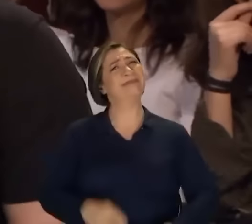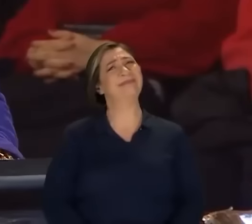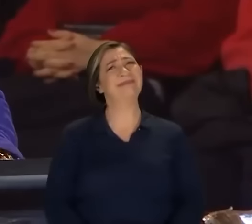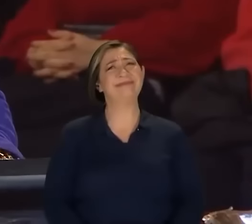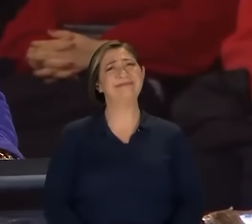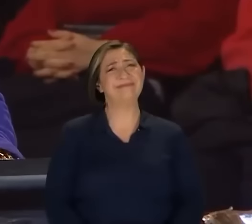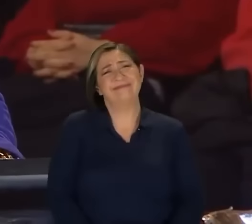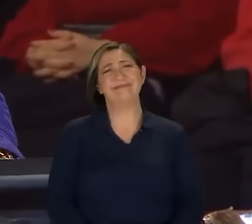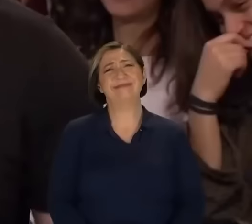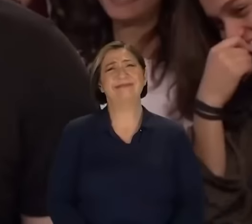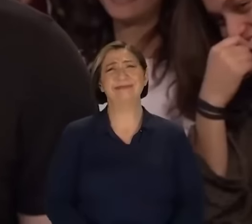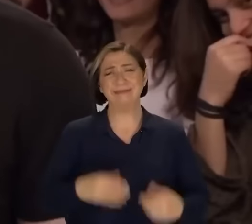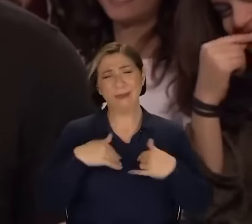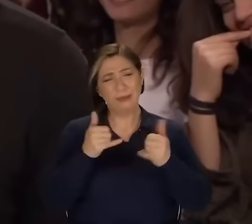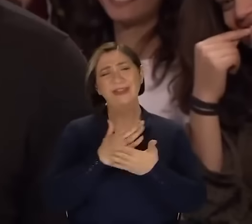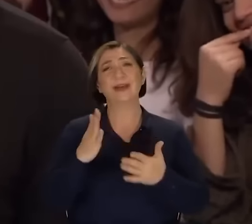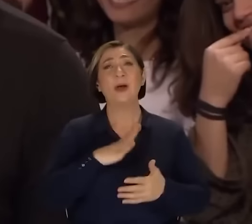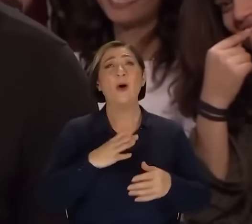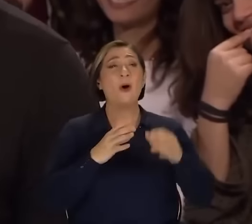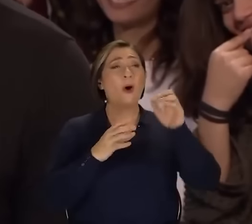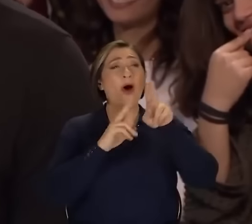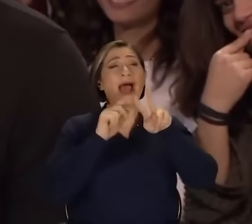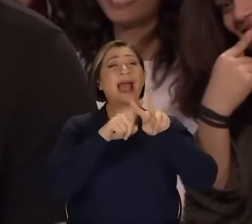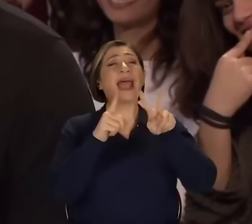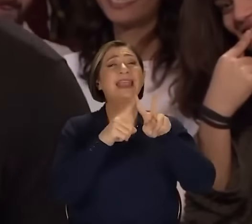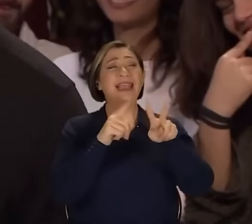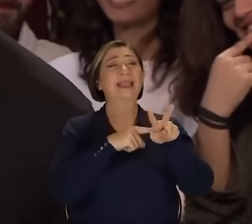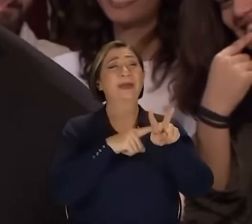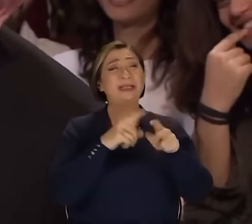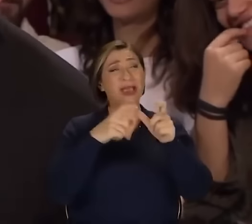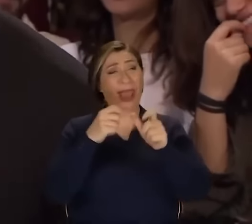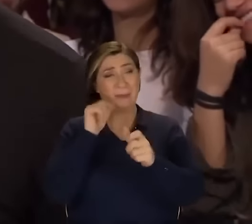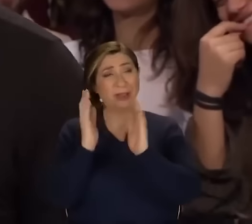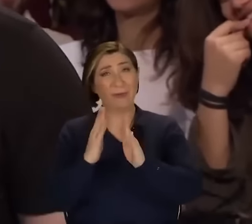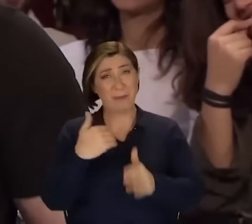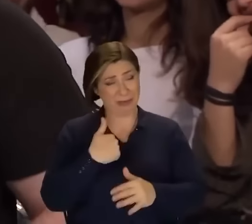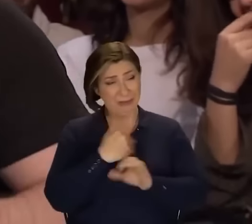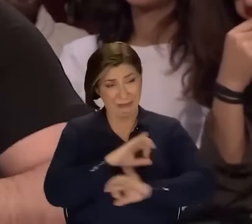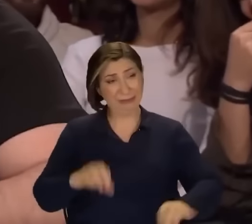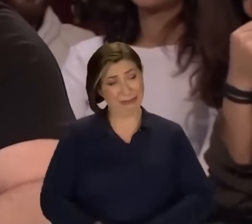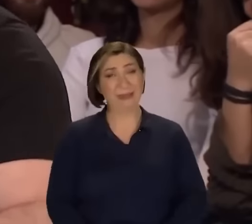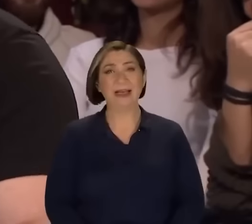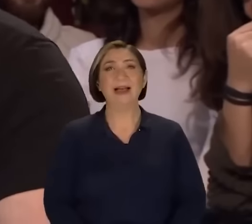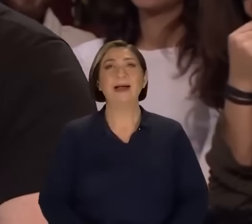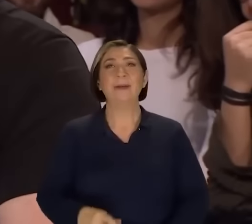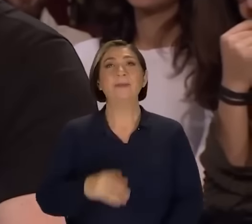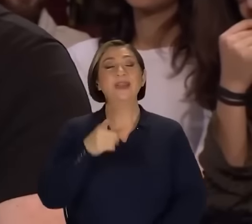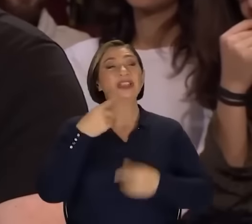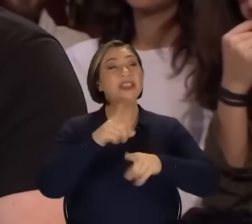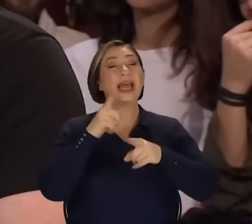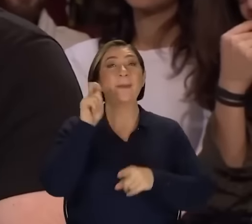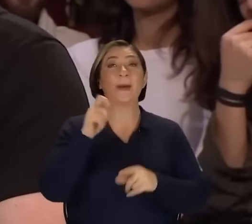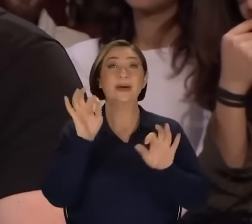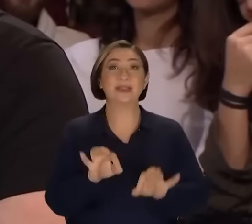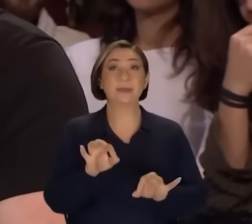var peki Ben sonra Okan Yalabık Şener abi bir devam edecek bensiz diye sonra on la ilgili şaka yapmaya